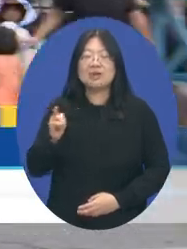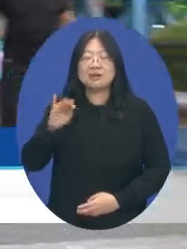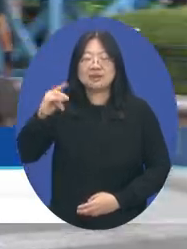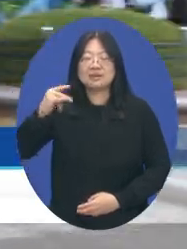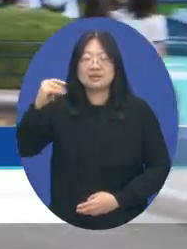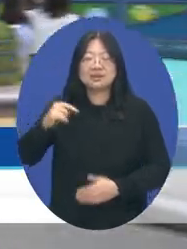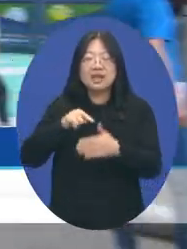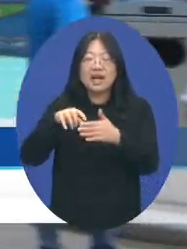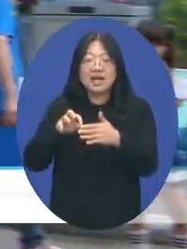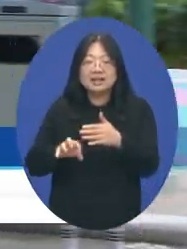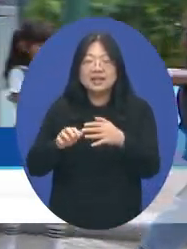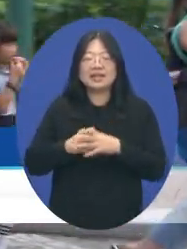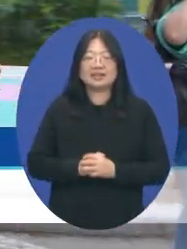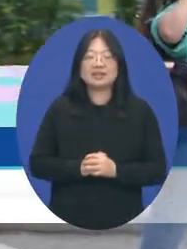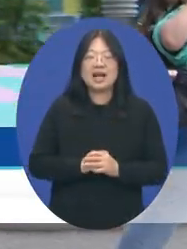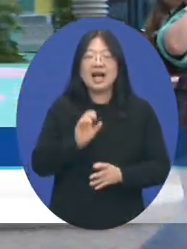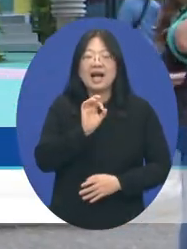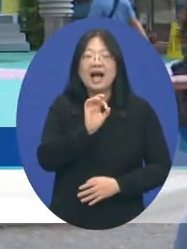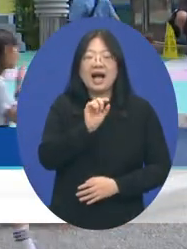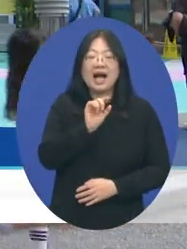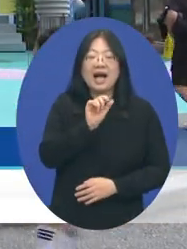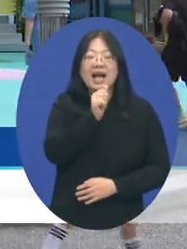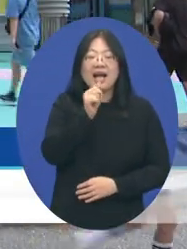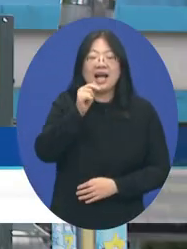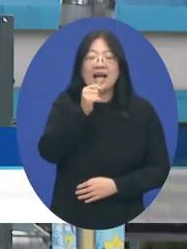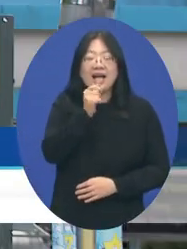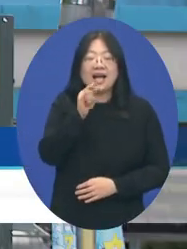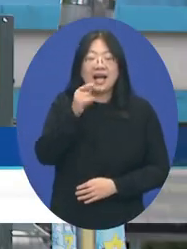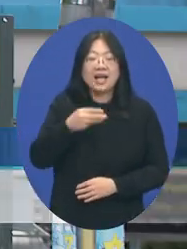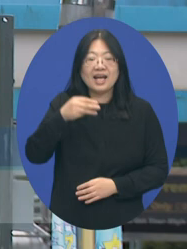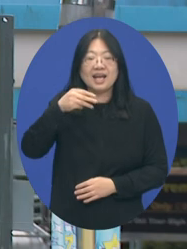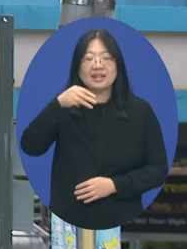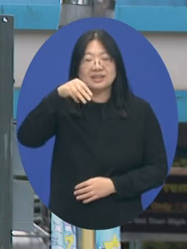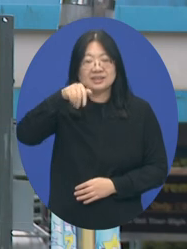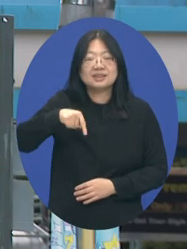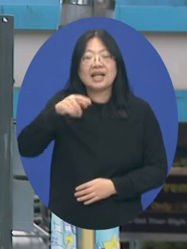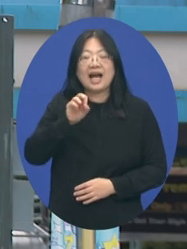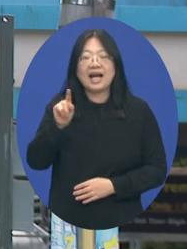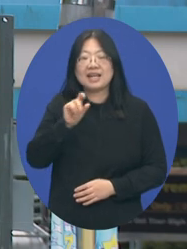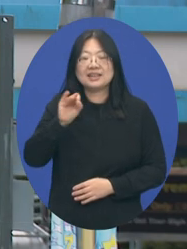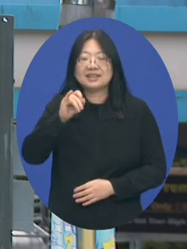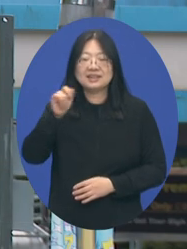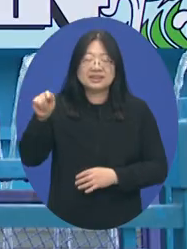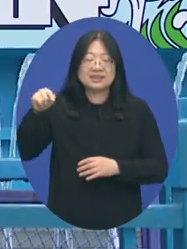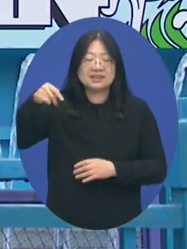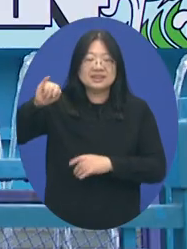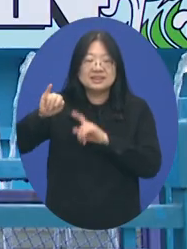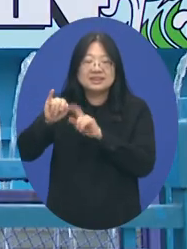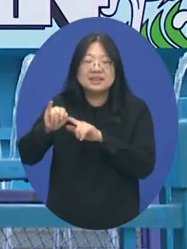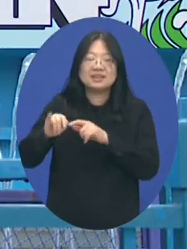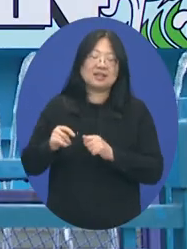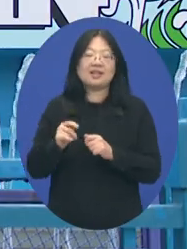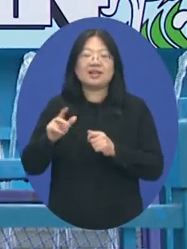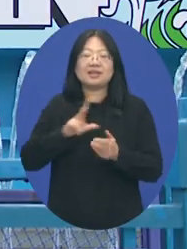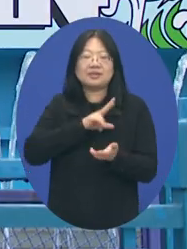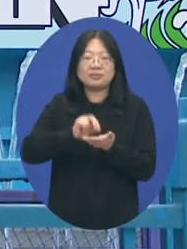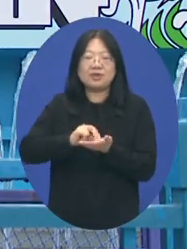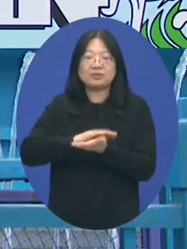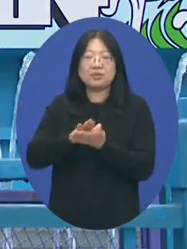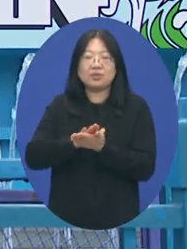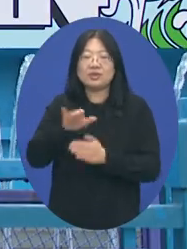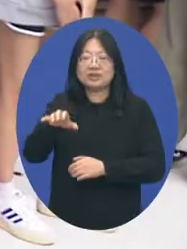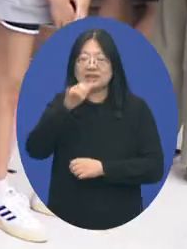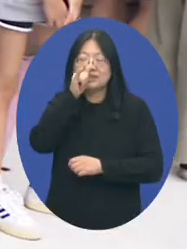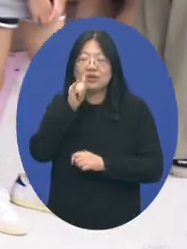에버랜드 안에 SM 엔터테인먼트 아티스트인 샤이니의 데뷔 15주년을 기념한 테마존이 마련됐습니다. 하드락스핀과 롤링